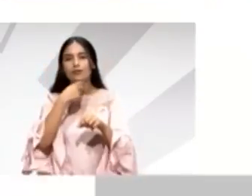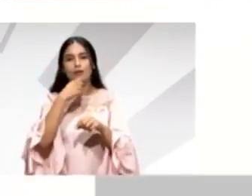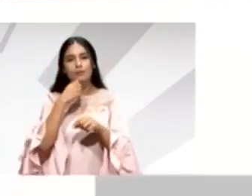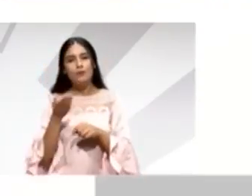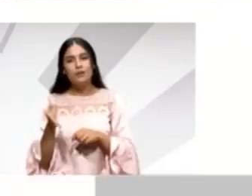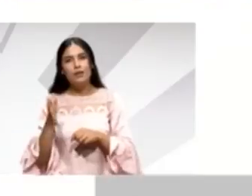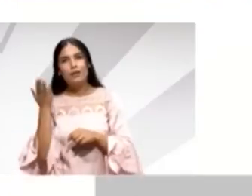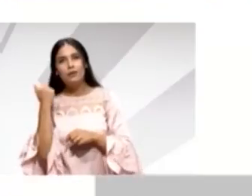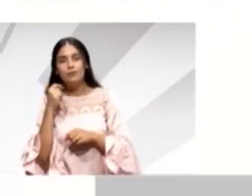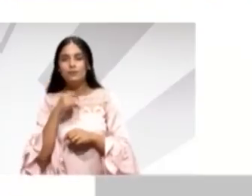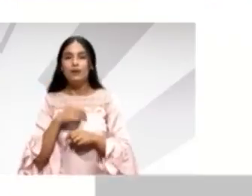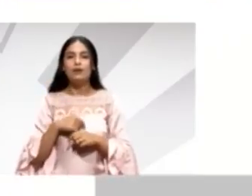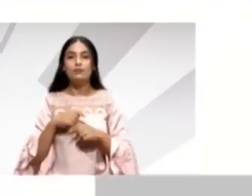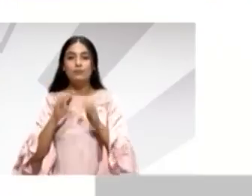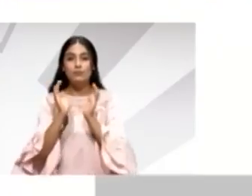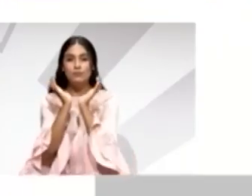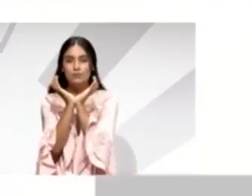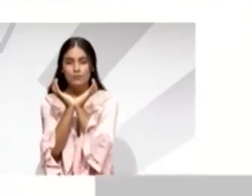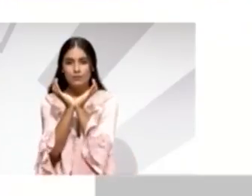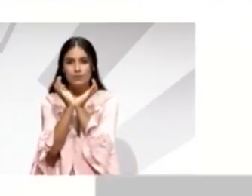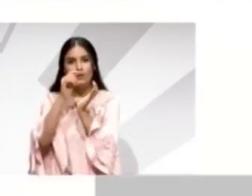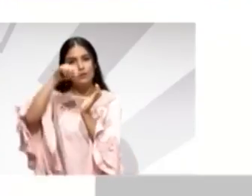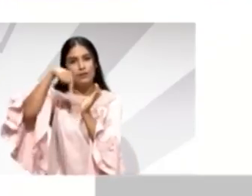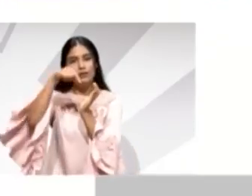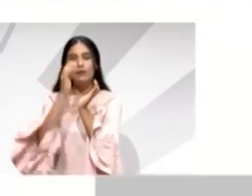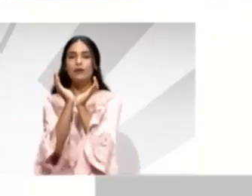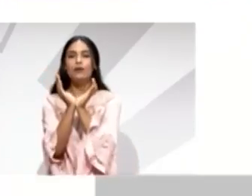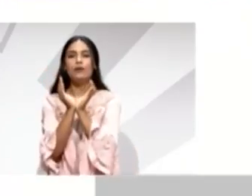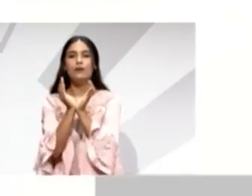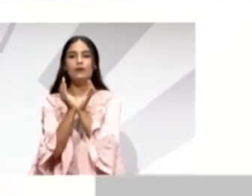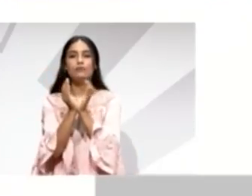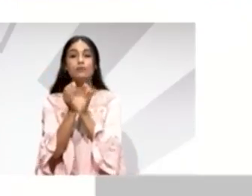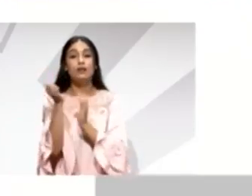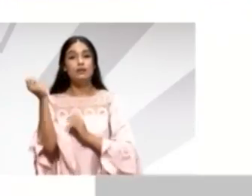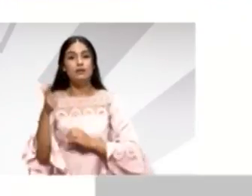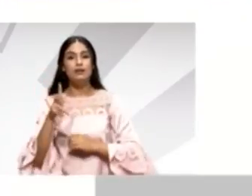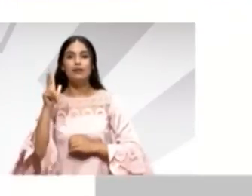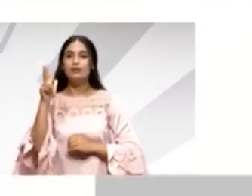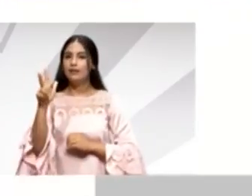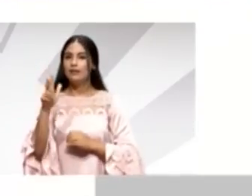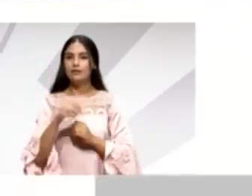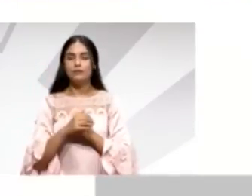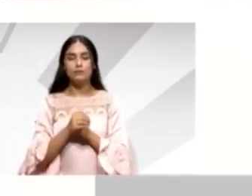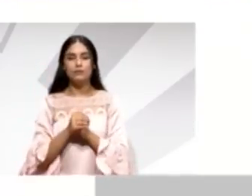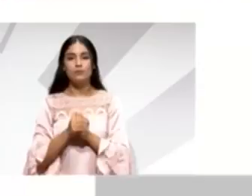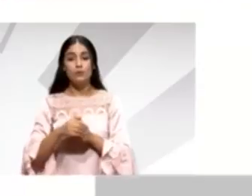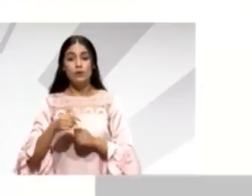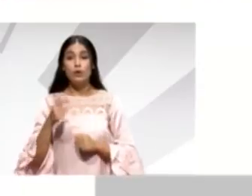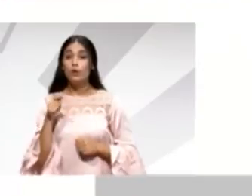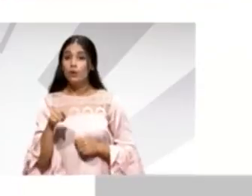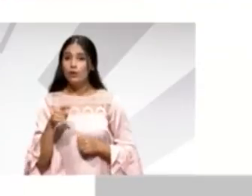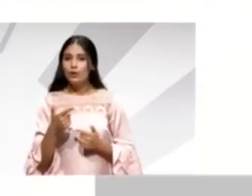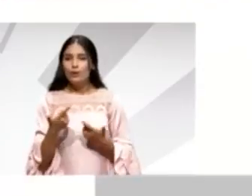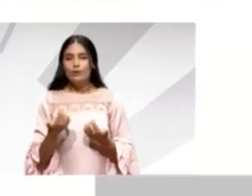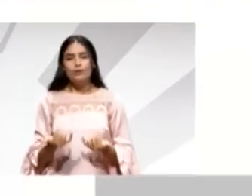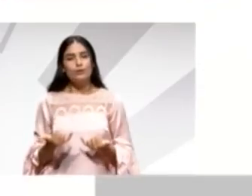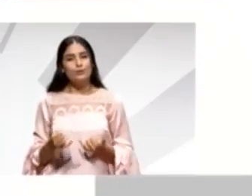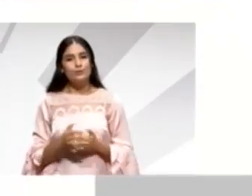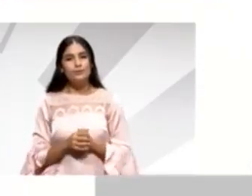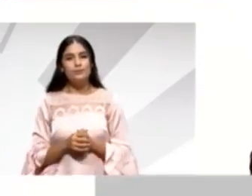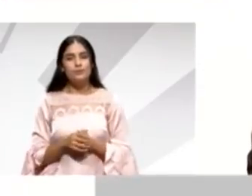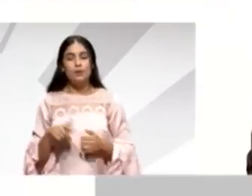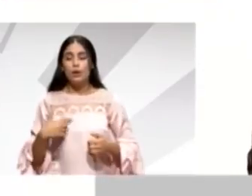يرحمها ملفوفه بين يديك الامينتين ورقمها ثلاثه اليوم نعمل نعمل